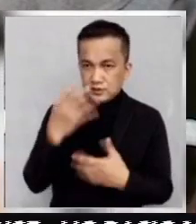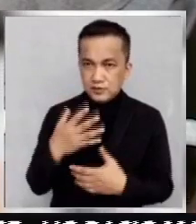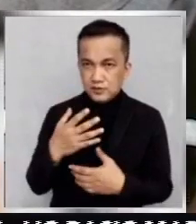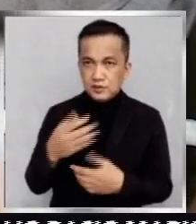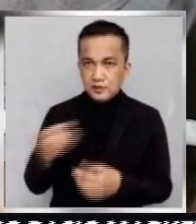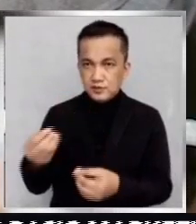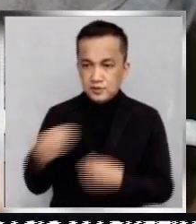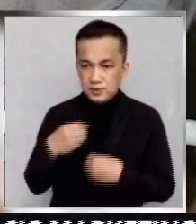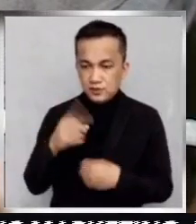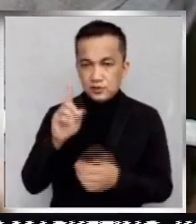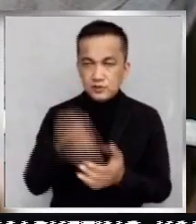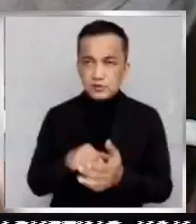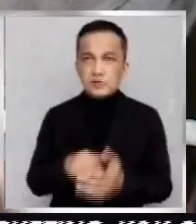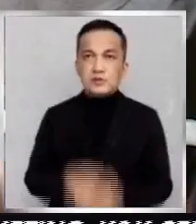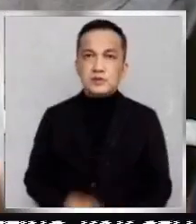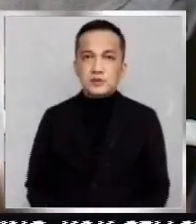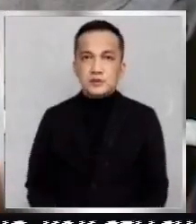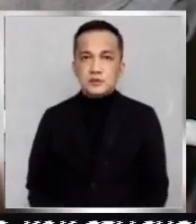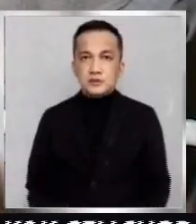1,000. Then,